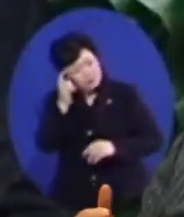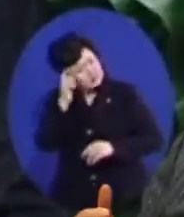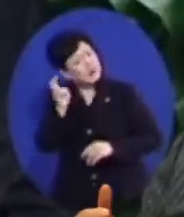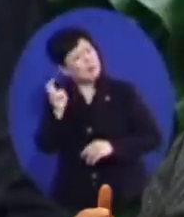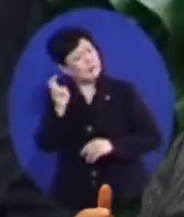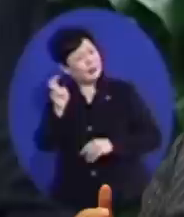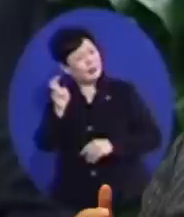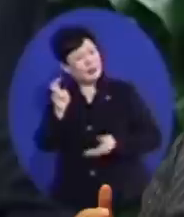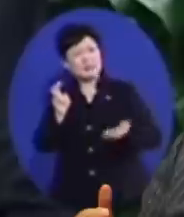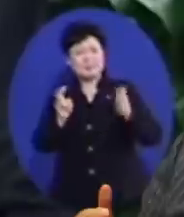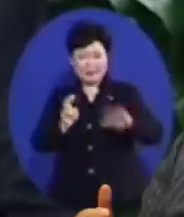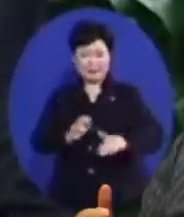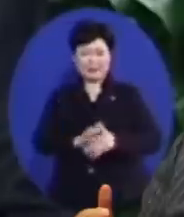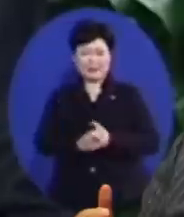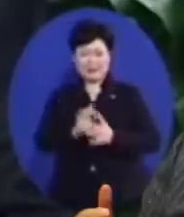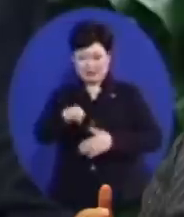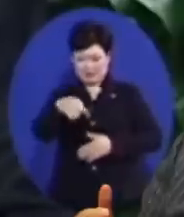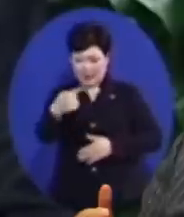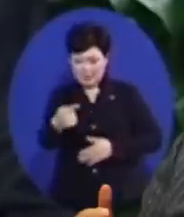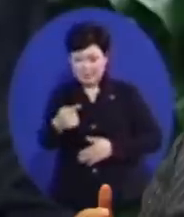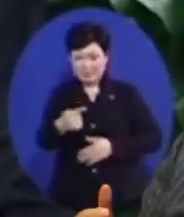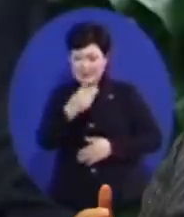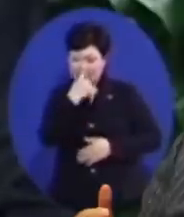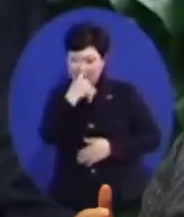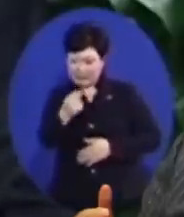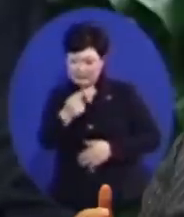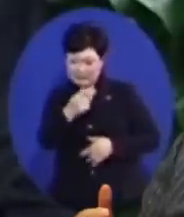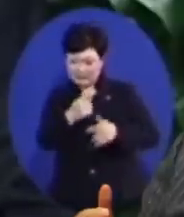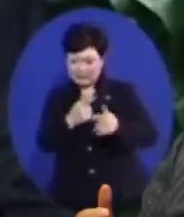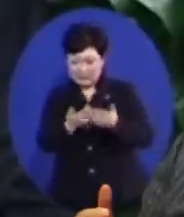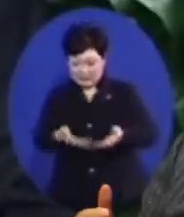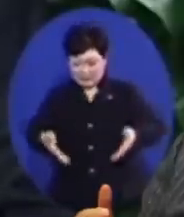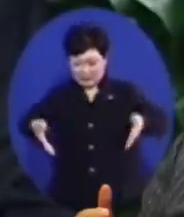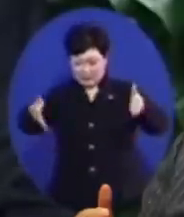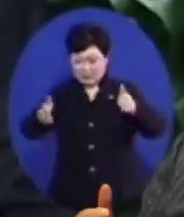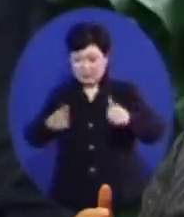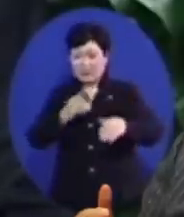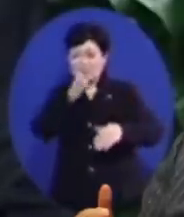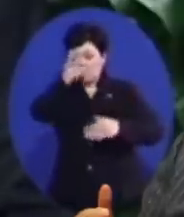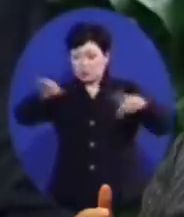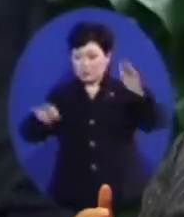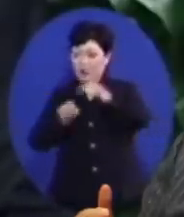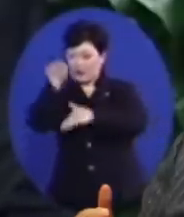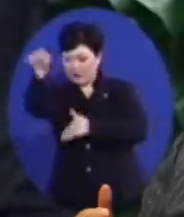생각하는데, 그 다음에는 이 독수리가 밖으로 날아가서